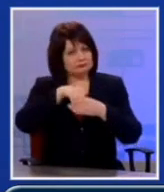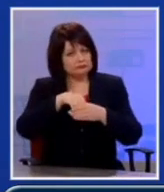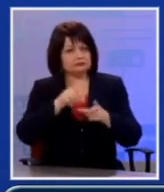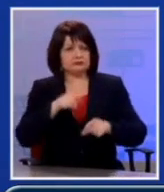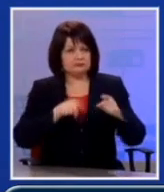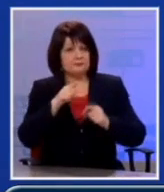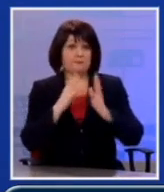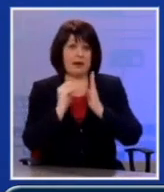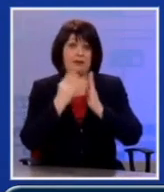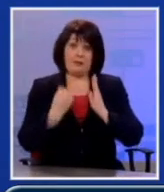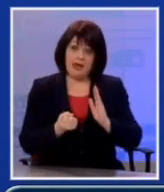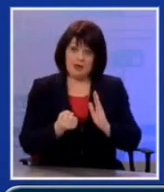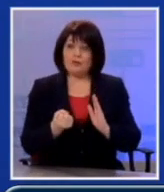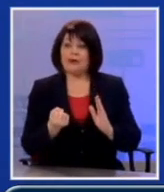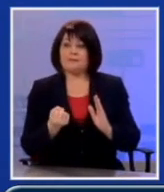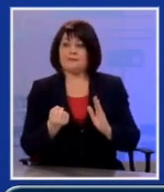περιστάσεις έχουμε